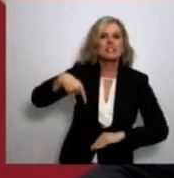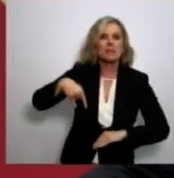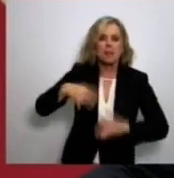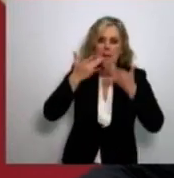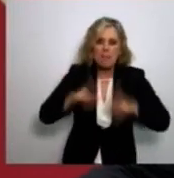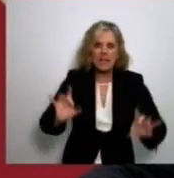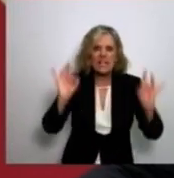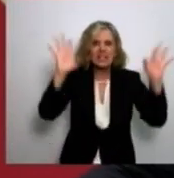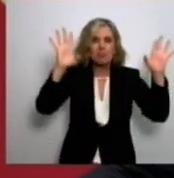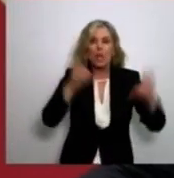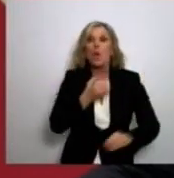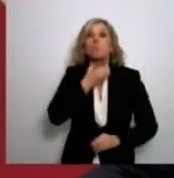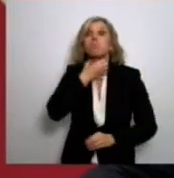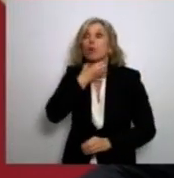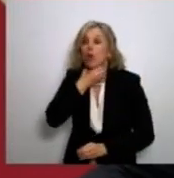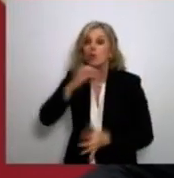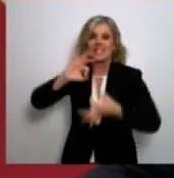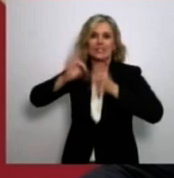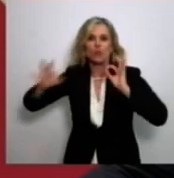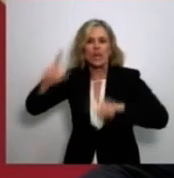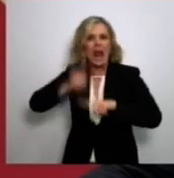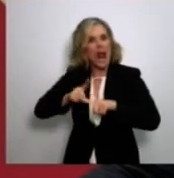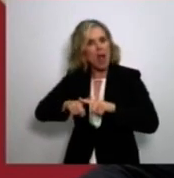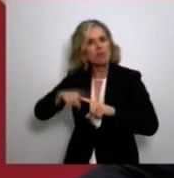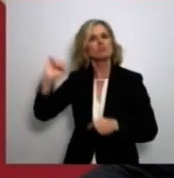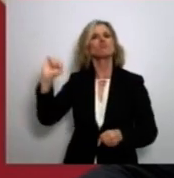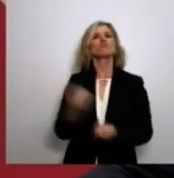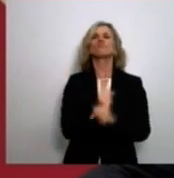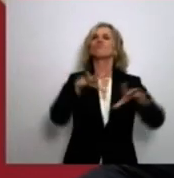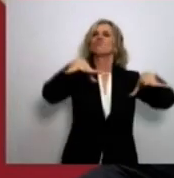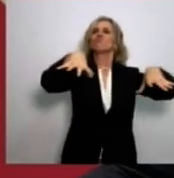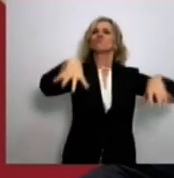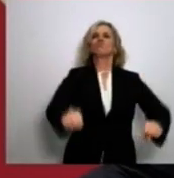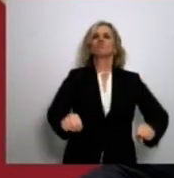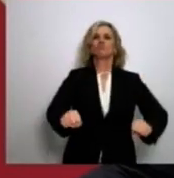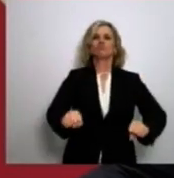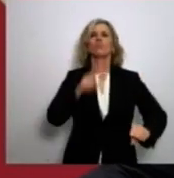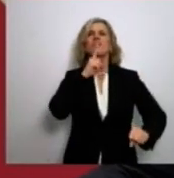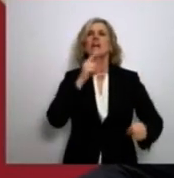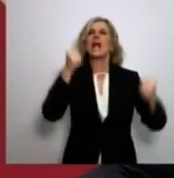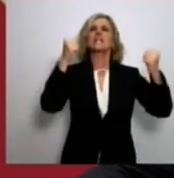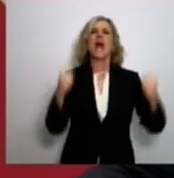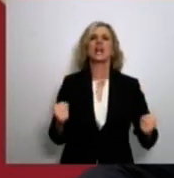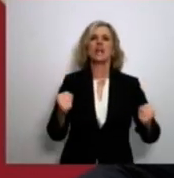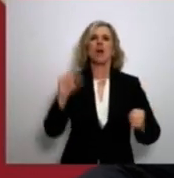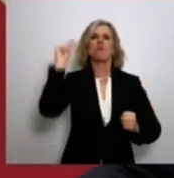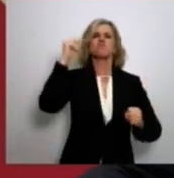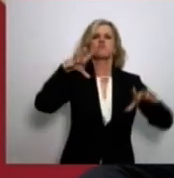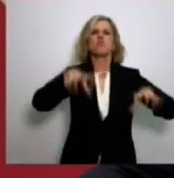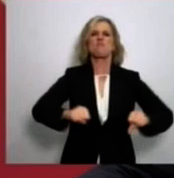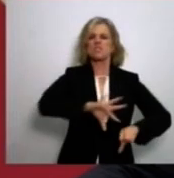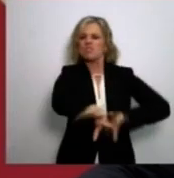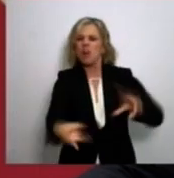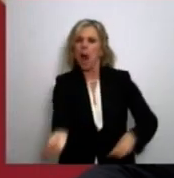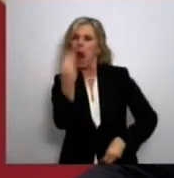Υπέστη με τη μεγαλύτερη προδοσία στην ιστορία της Ελλάδος. Και εμφανίζονται και το παίζουν πατριώτες. Για την καρέκλα, την αρπαχτή, τη